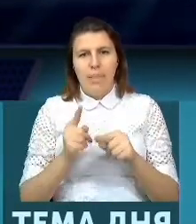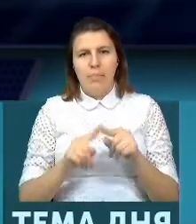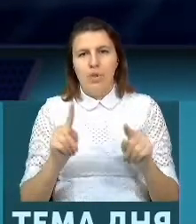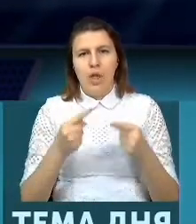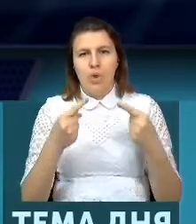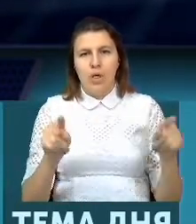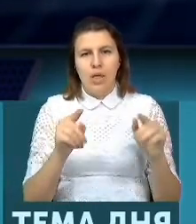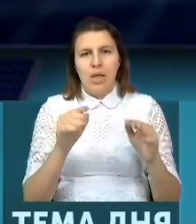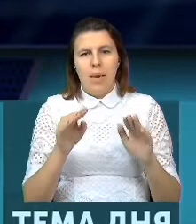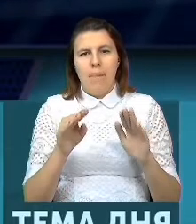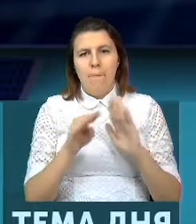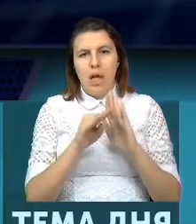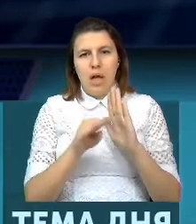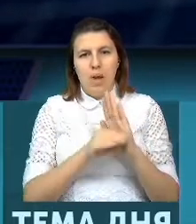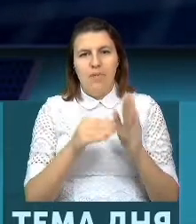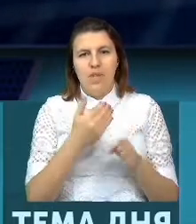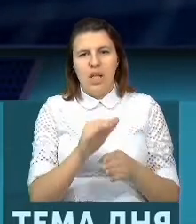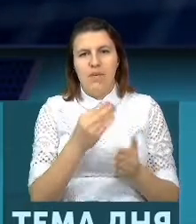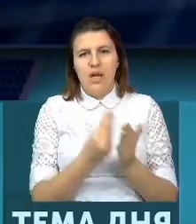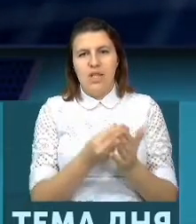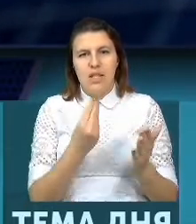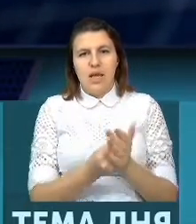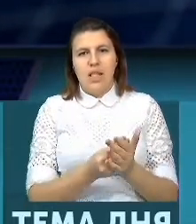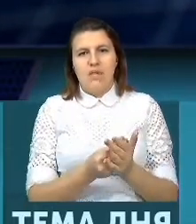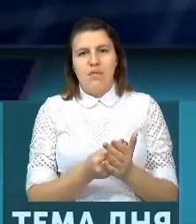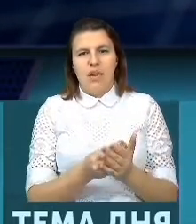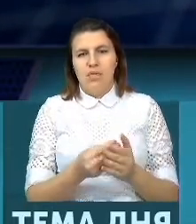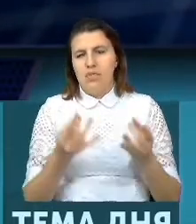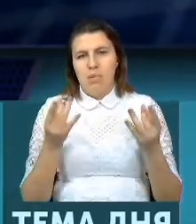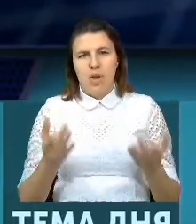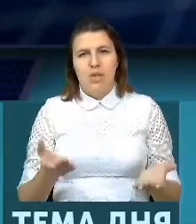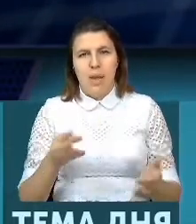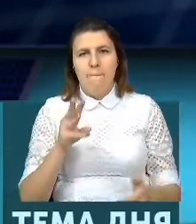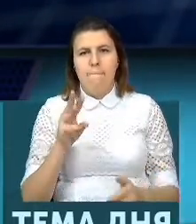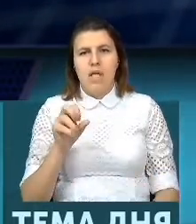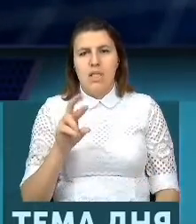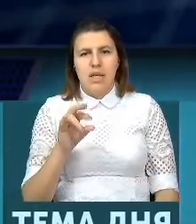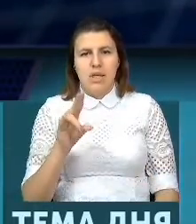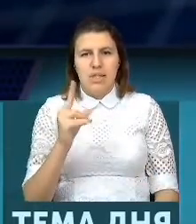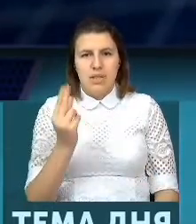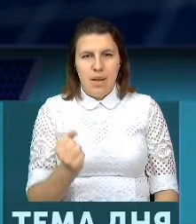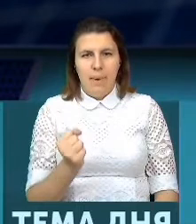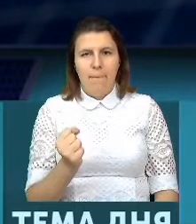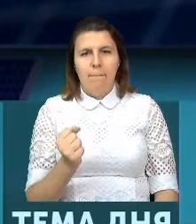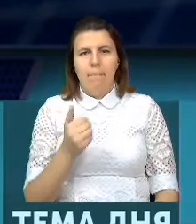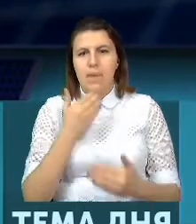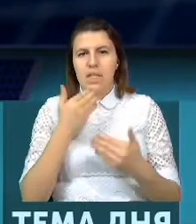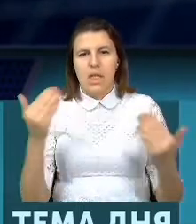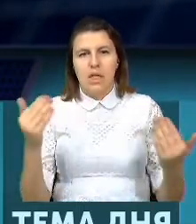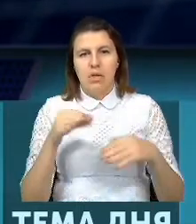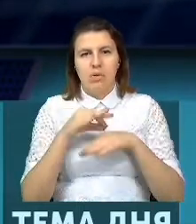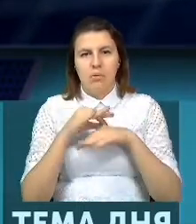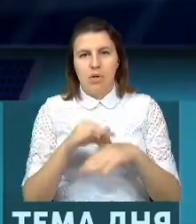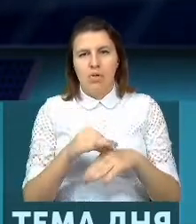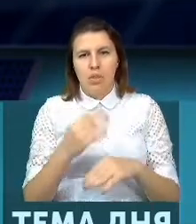средства запросто. Ну, смотрите, одна масленица, вот на последнюю программу мы приняли, на проведение масленицы